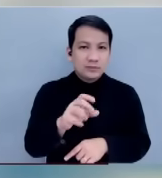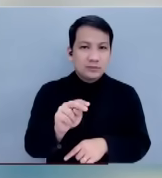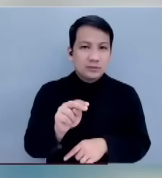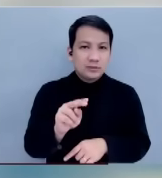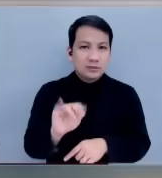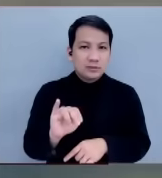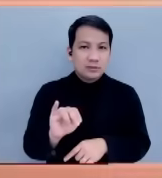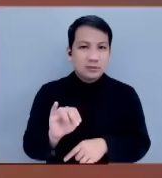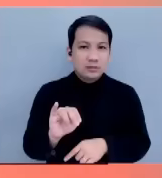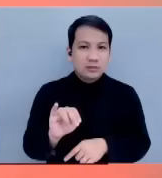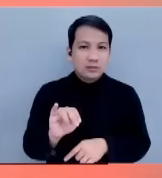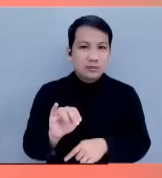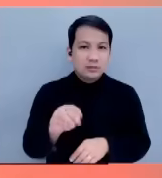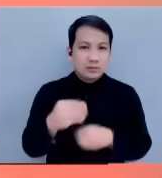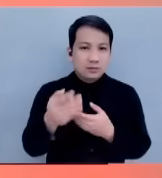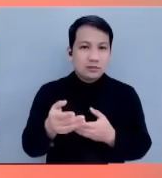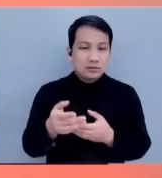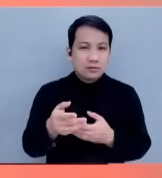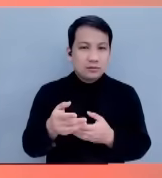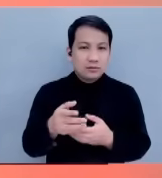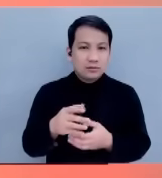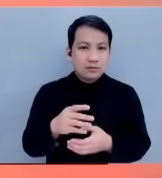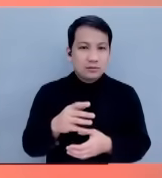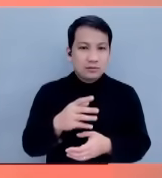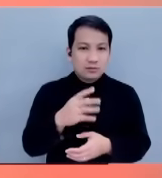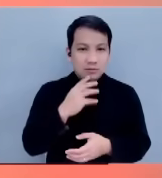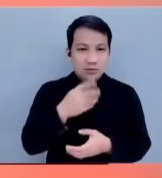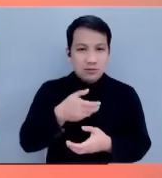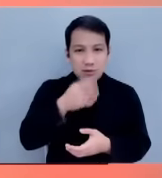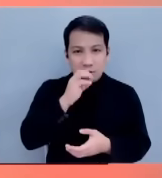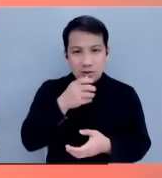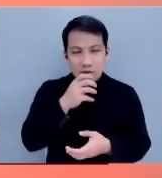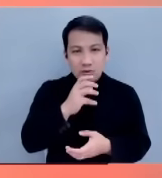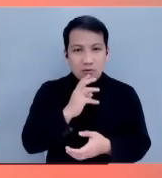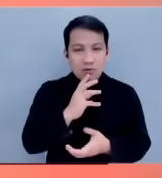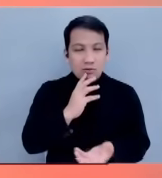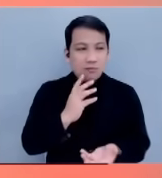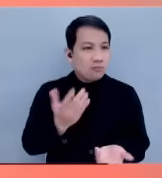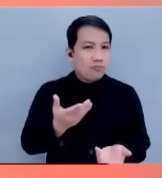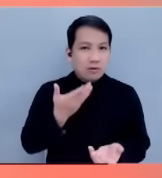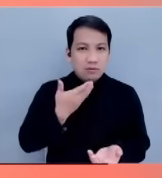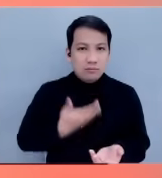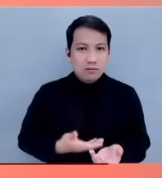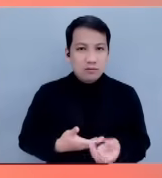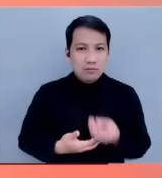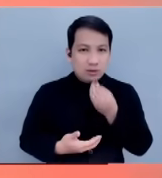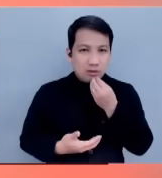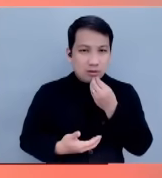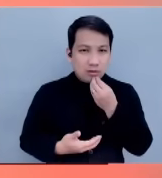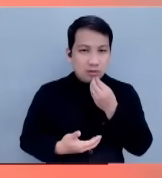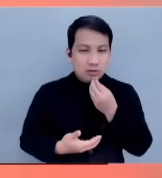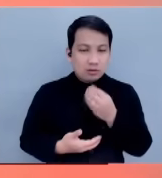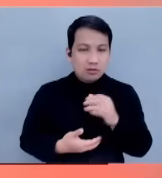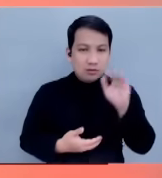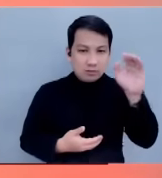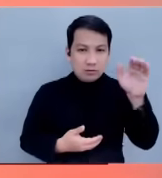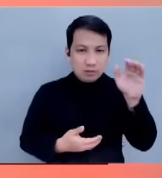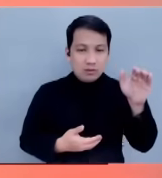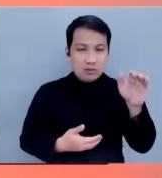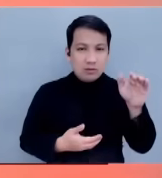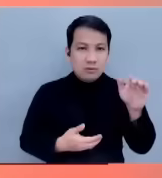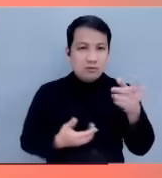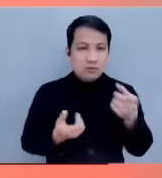tubig lang yung kanilang consumption ngayon, walang pagkain as a sign of protest sa illegal na ginagawa